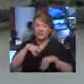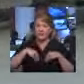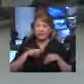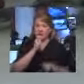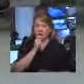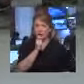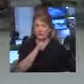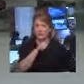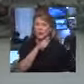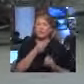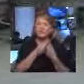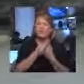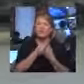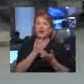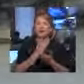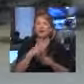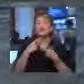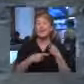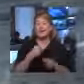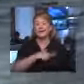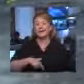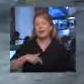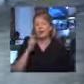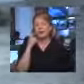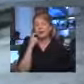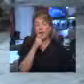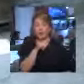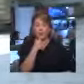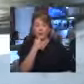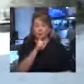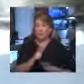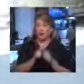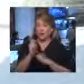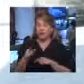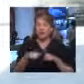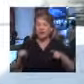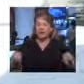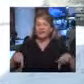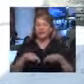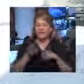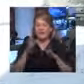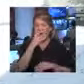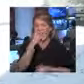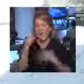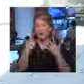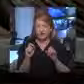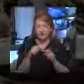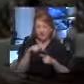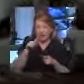להתראיין. נאבק במשך שנים בעיריית רמת גן. דני טוען שהוא צריך לשלם על שטח בגודל של כ-470 מטר